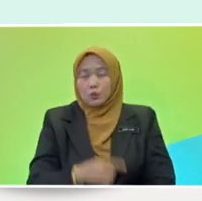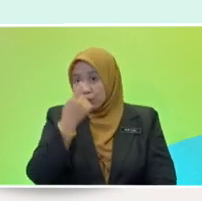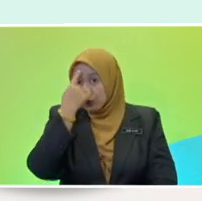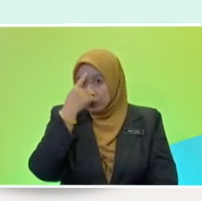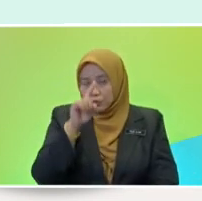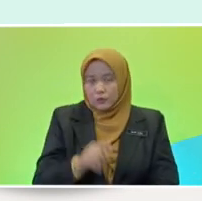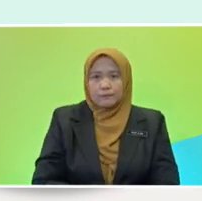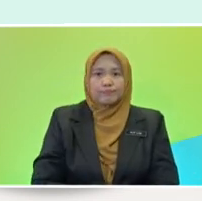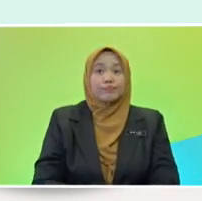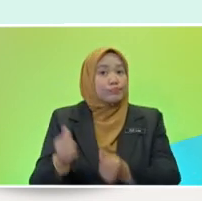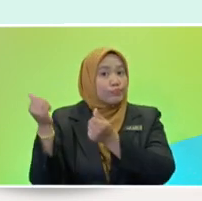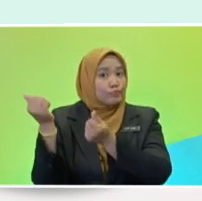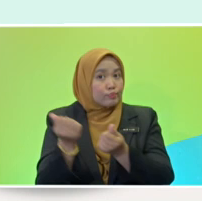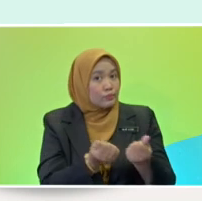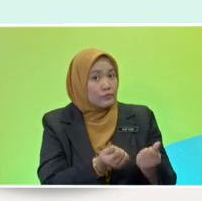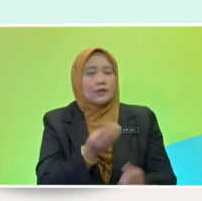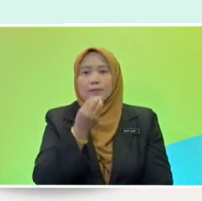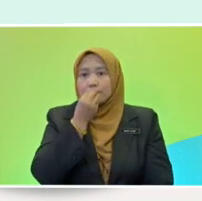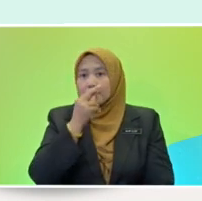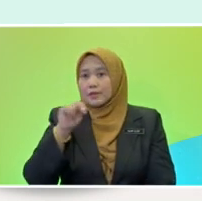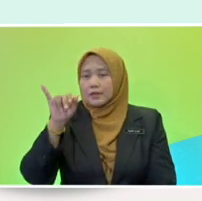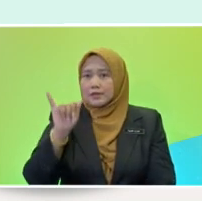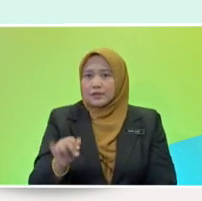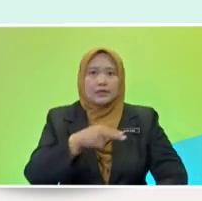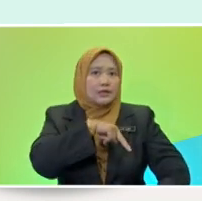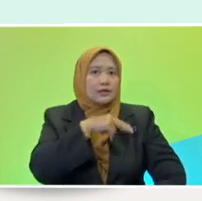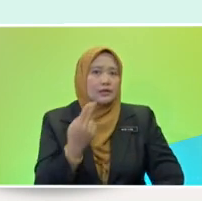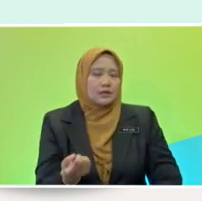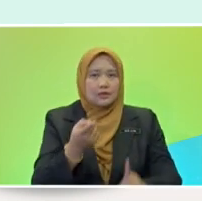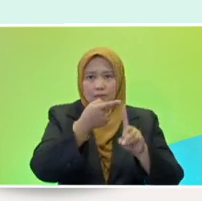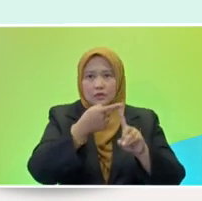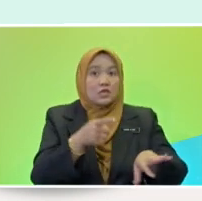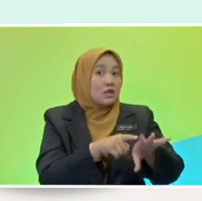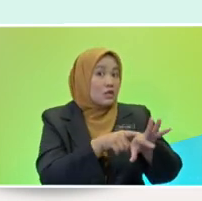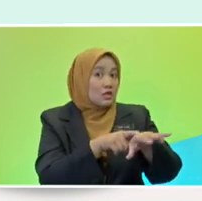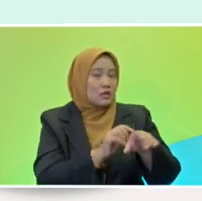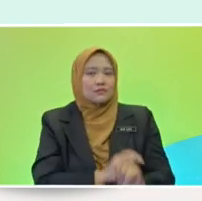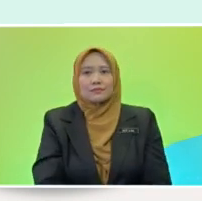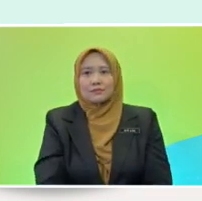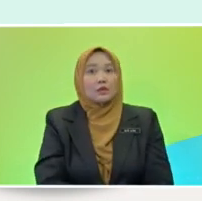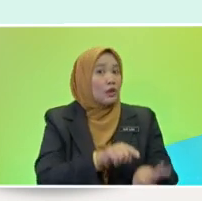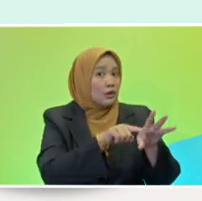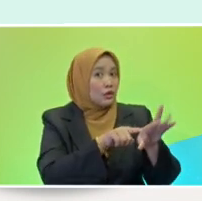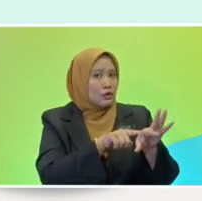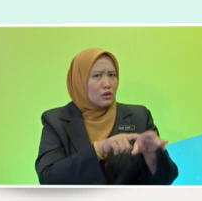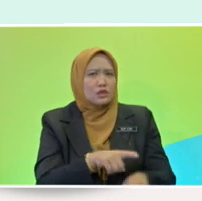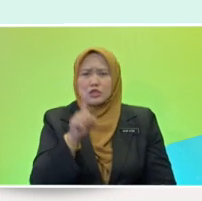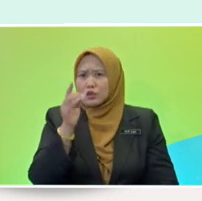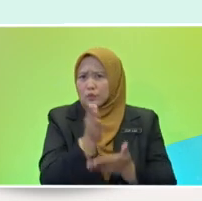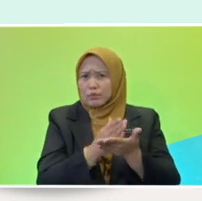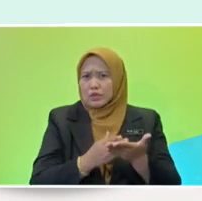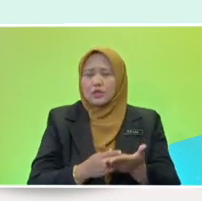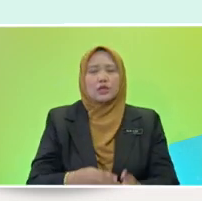mengangkut makanan yang dihasilkan oleh daun jadi daun adalah satu bagian tumbuhan